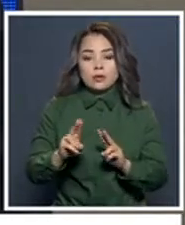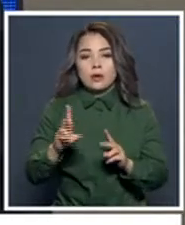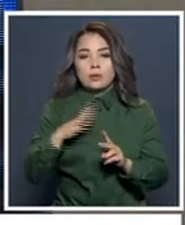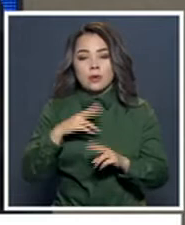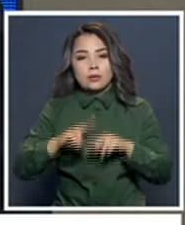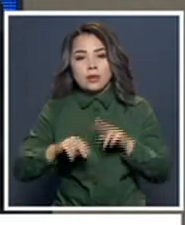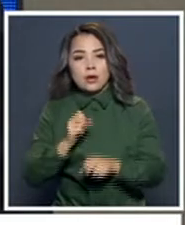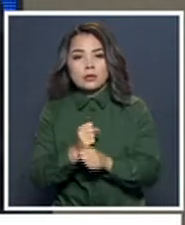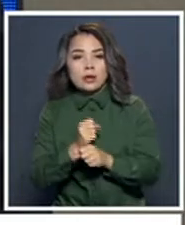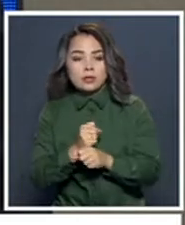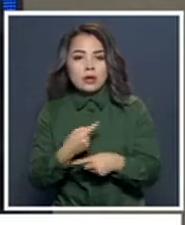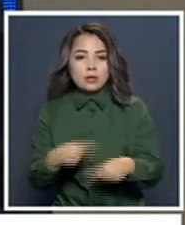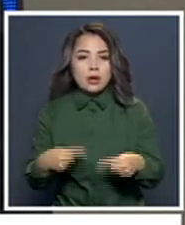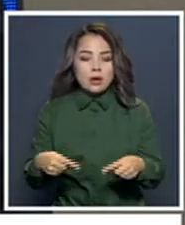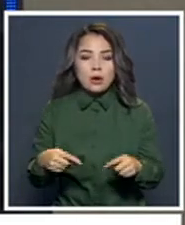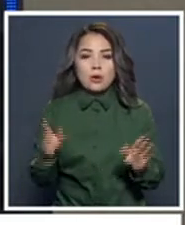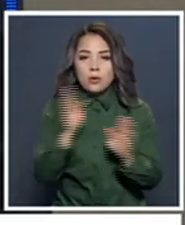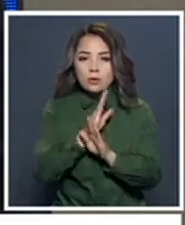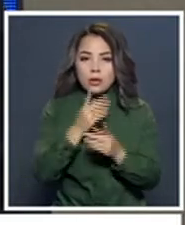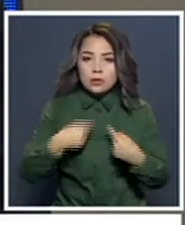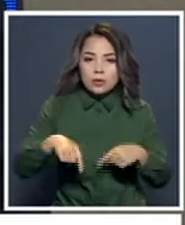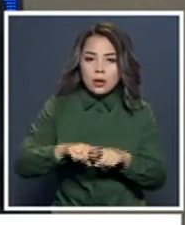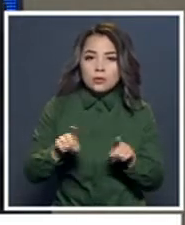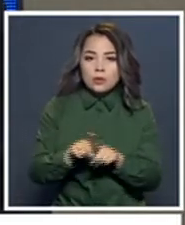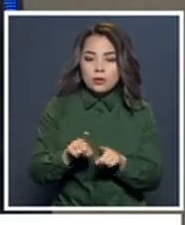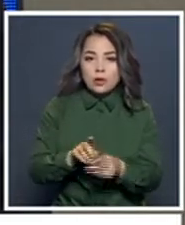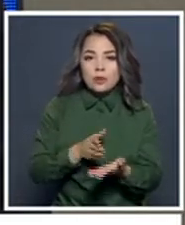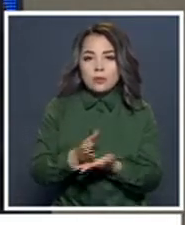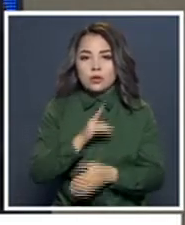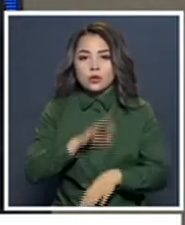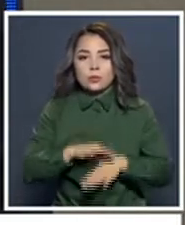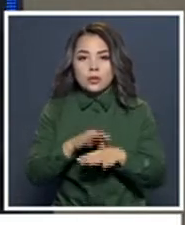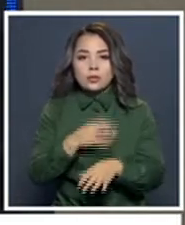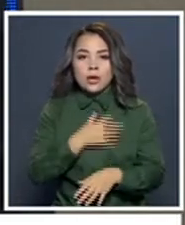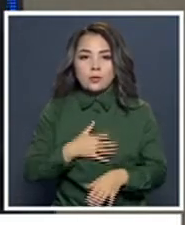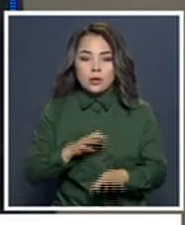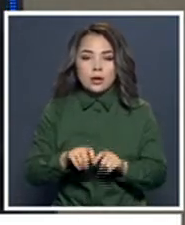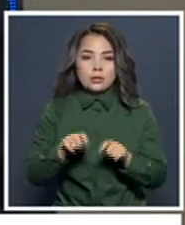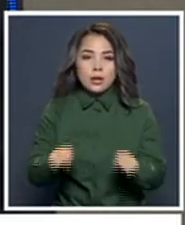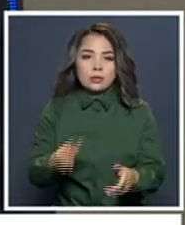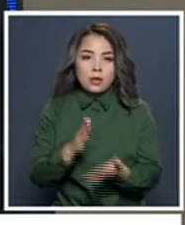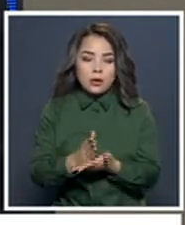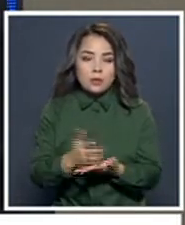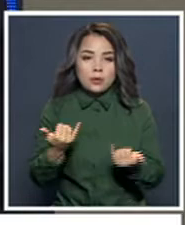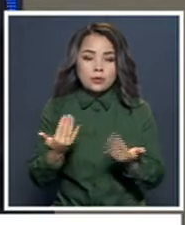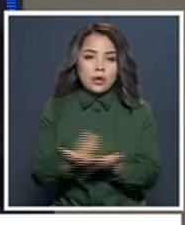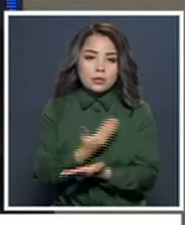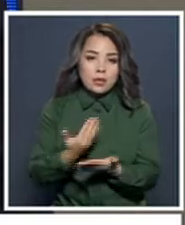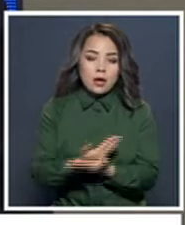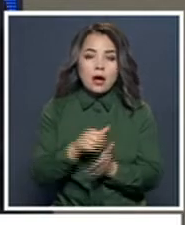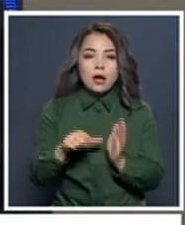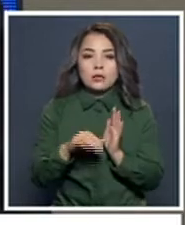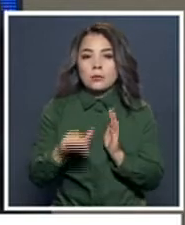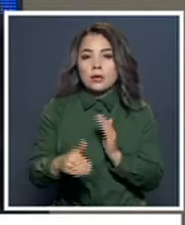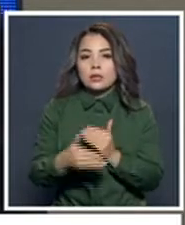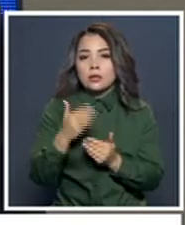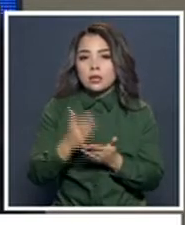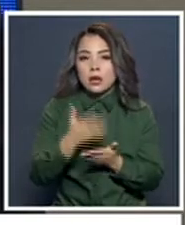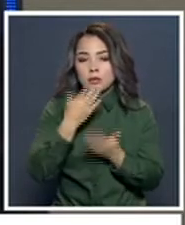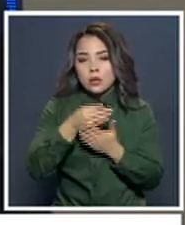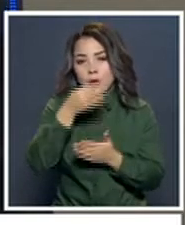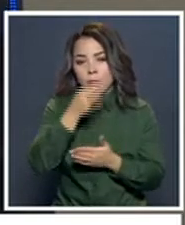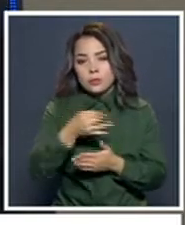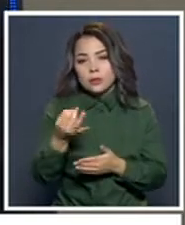тарихы, қоршаған орта сияқты негізгі бағыттарды қамтыған. Бүгінде біздің ғылыми орталықта жаһанның 6000-ға жуық ғалымы тәжірибе алмасып